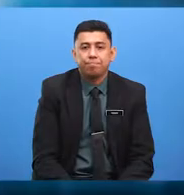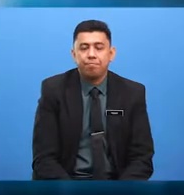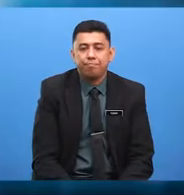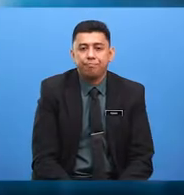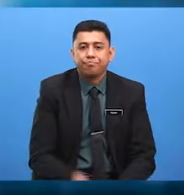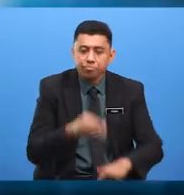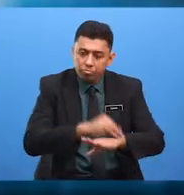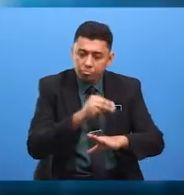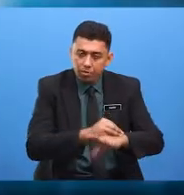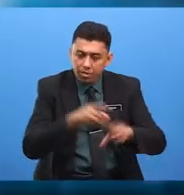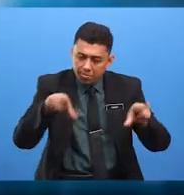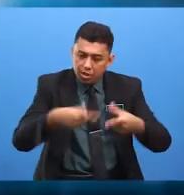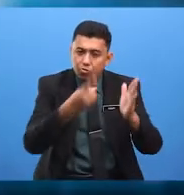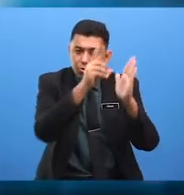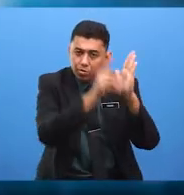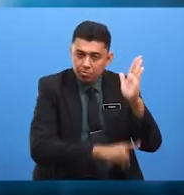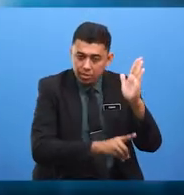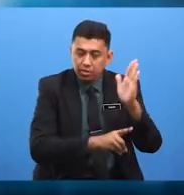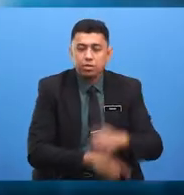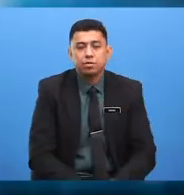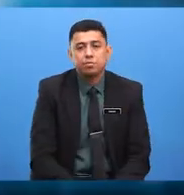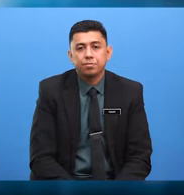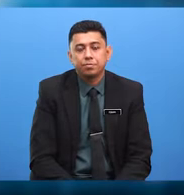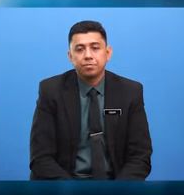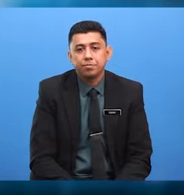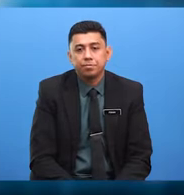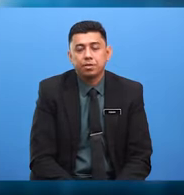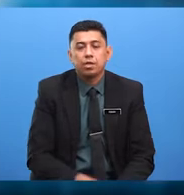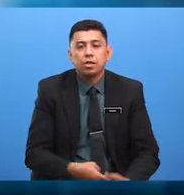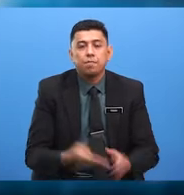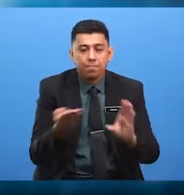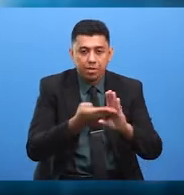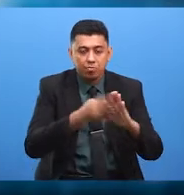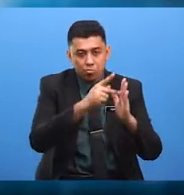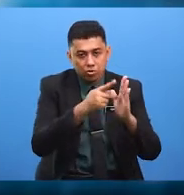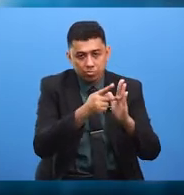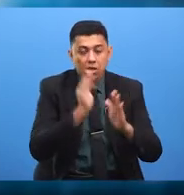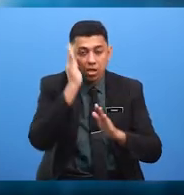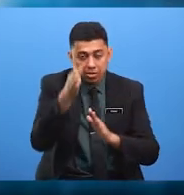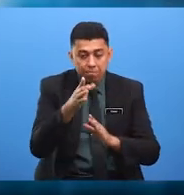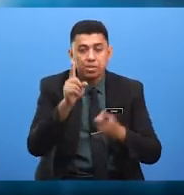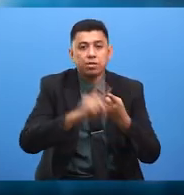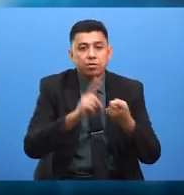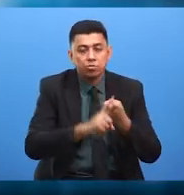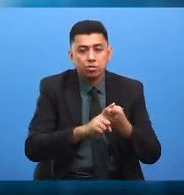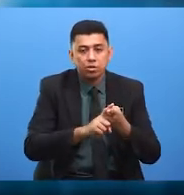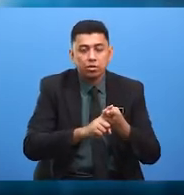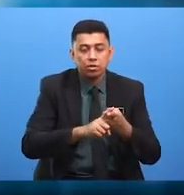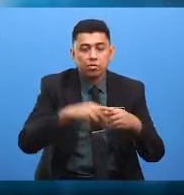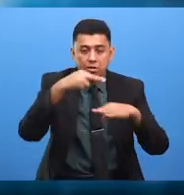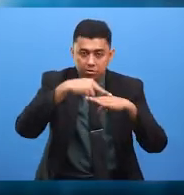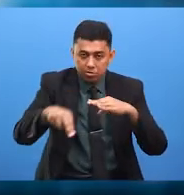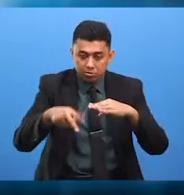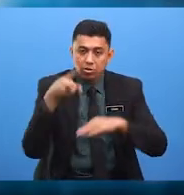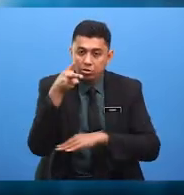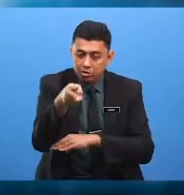semua sebelahku kemana setan ekonomi bank pusat akan bertamu menurunkan